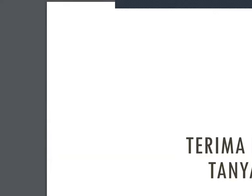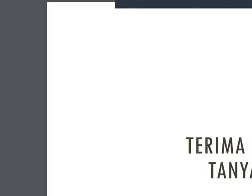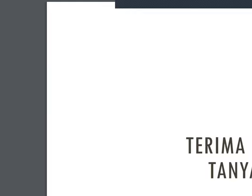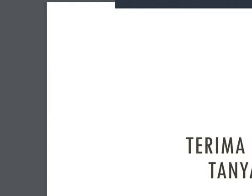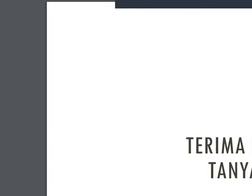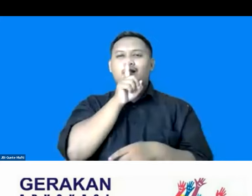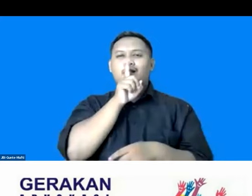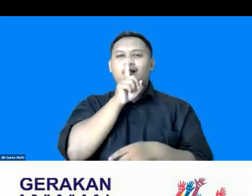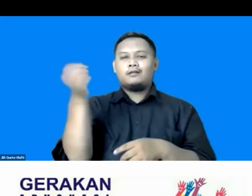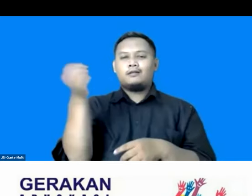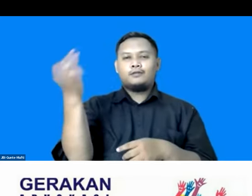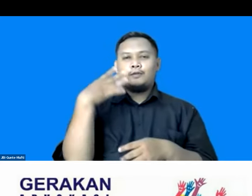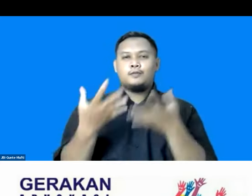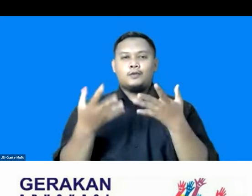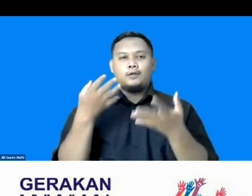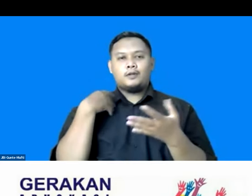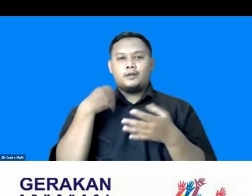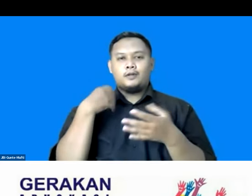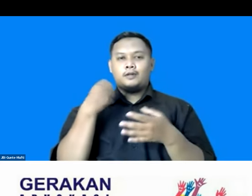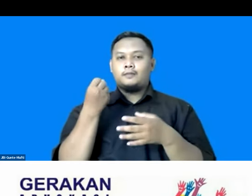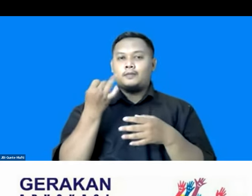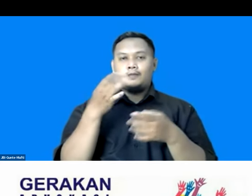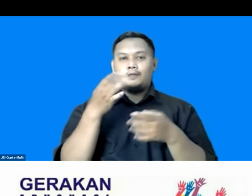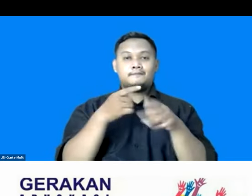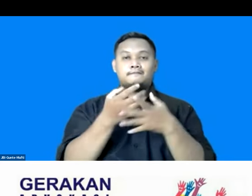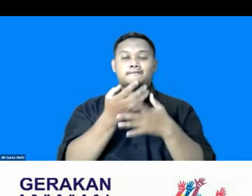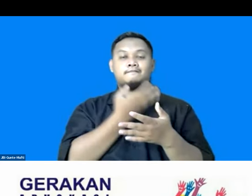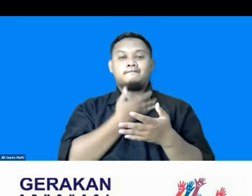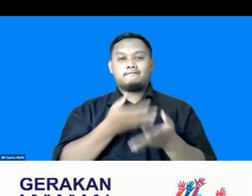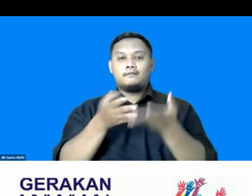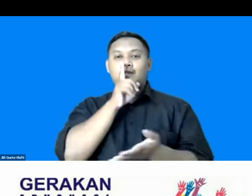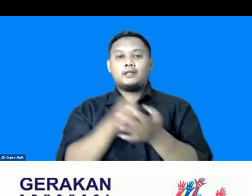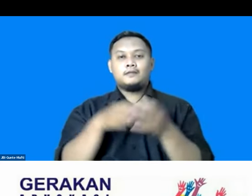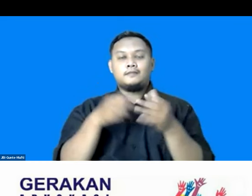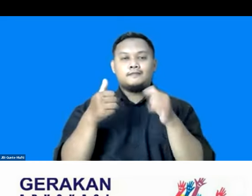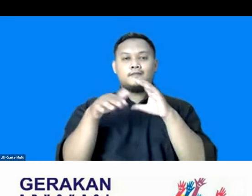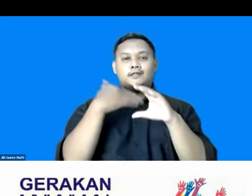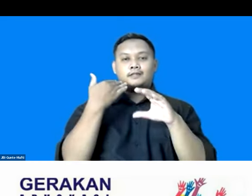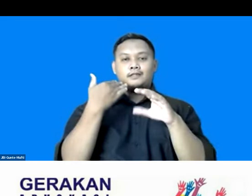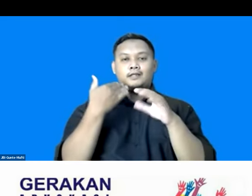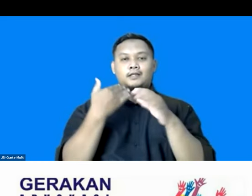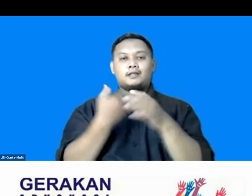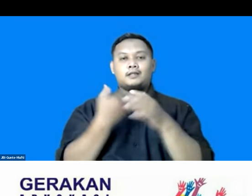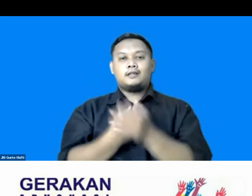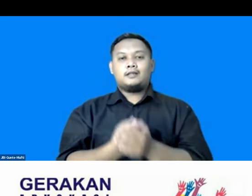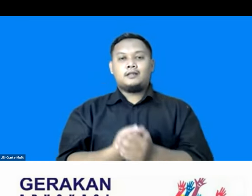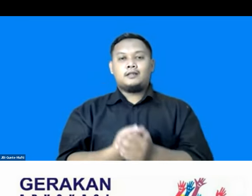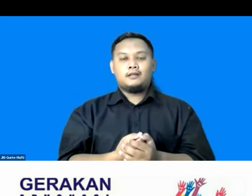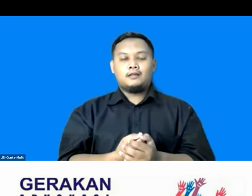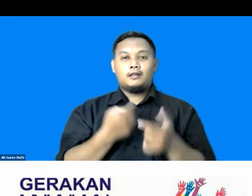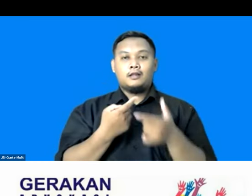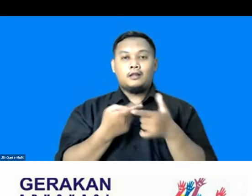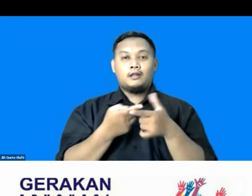ada beberapa teman-teman yang mau memberikan pertanyaan, bisa di chat ke kolom komentar, atau yang sudah punya pertanyaan bisa